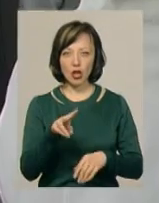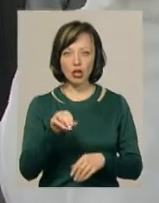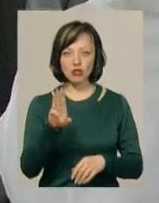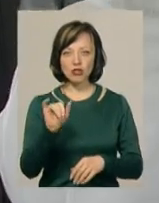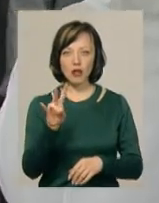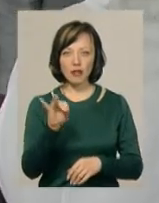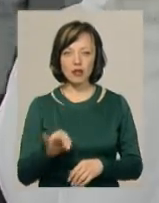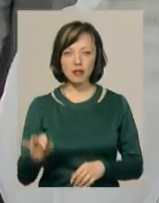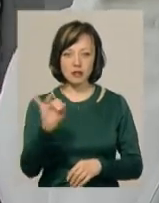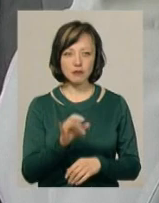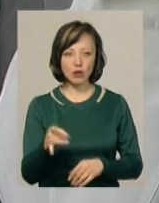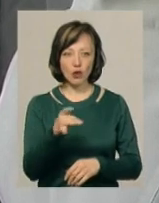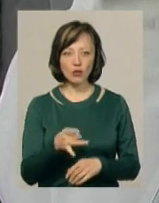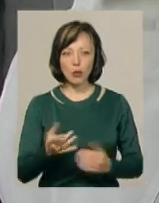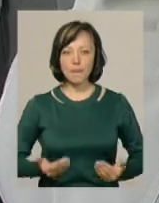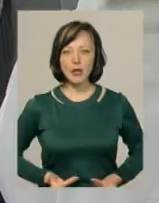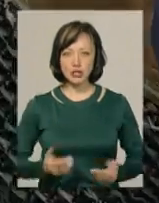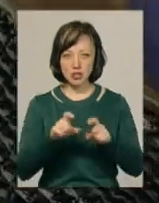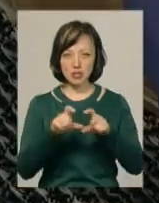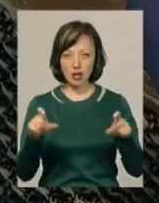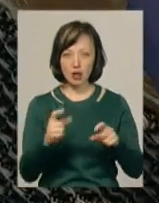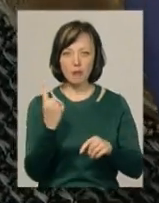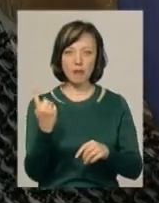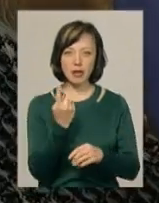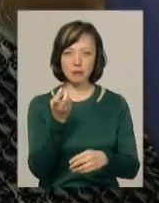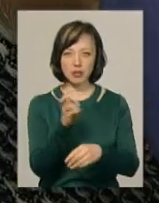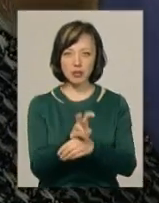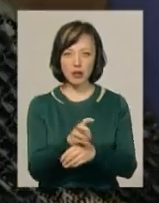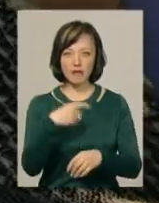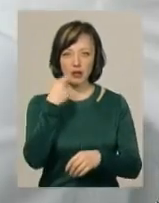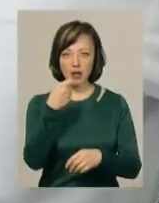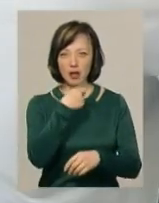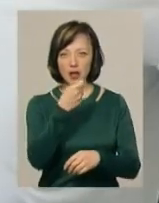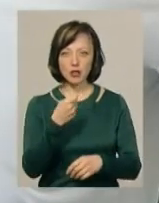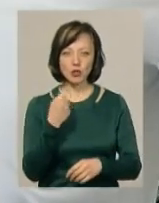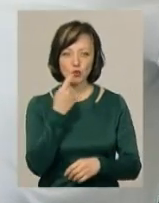Ліщанах Ізяславського району. Мешканка закладу Галина Поліщук однією з перших прийшла видаляти зуби.